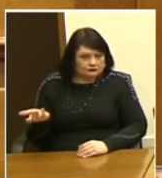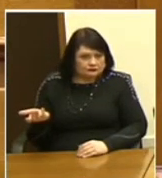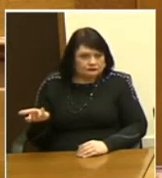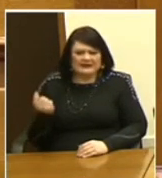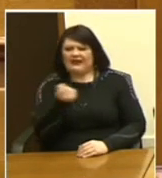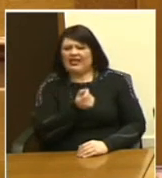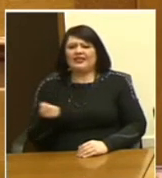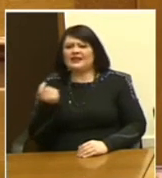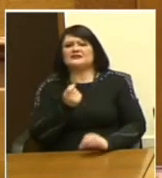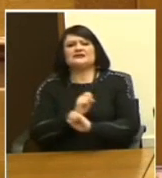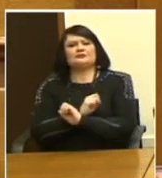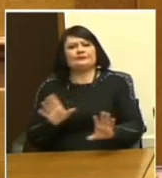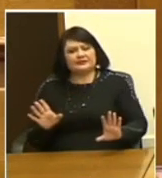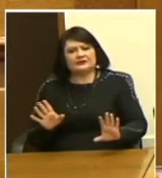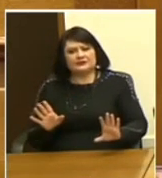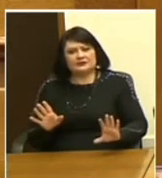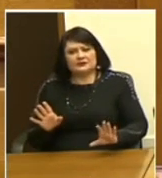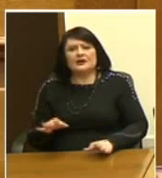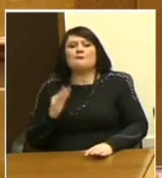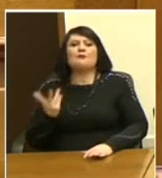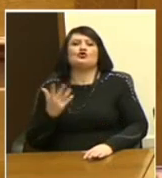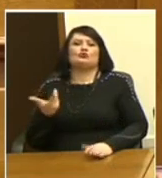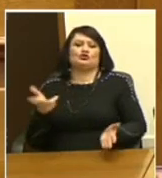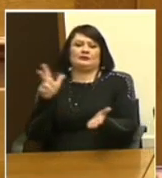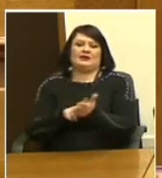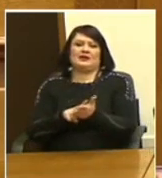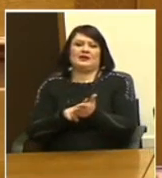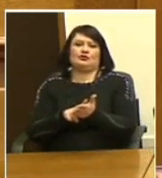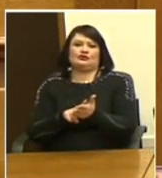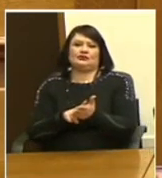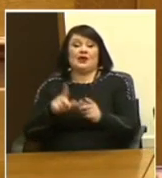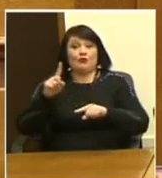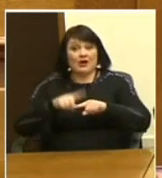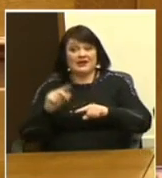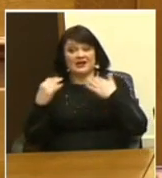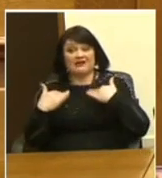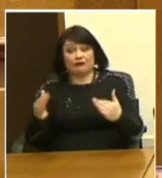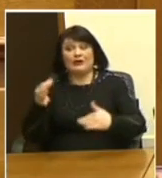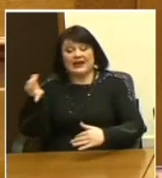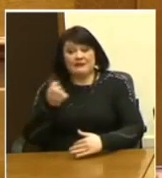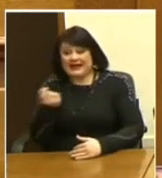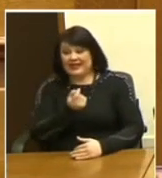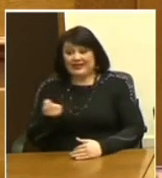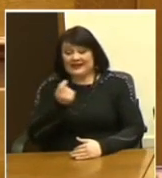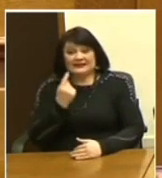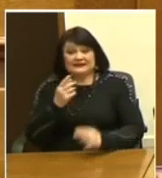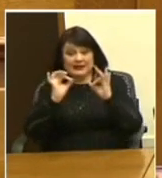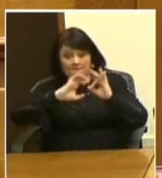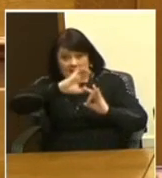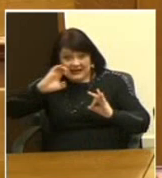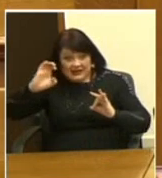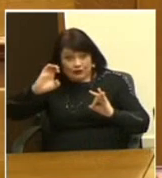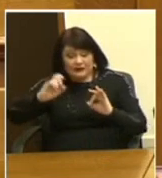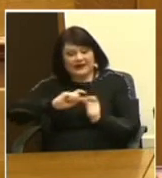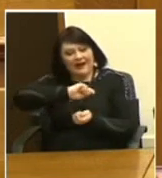μέσα πώς παρουσίαζαν την επικύρωση της συμφωνίας από την Ελληνική Βουλή. Έλεγαν, η Μακεδονία